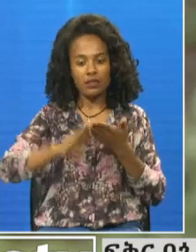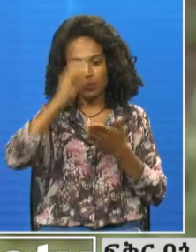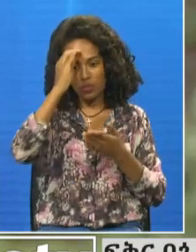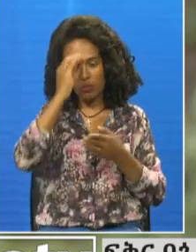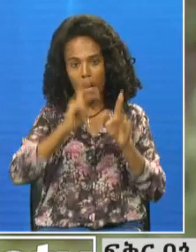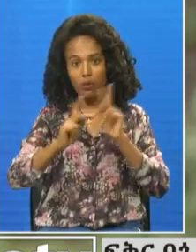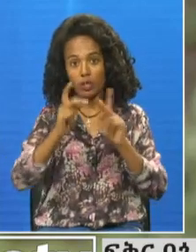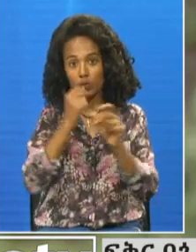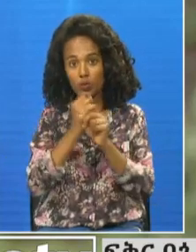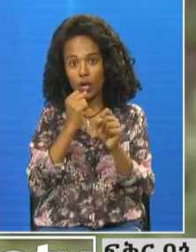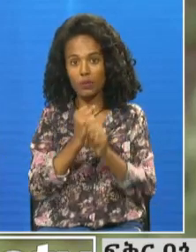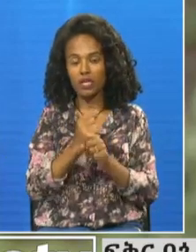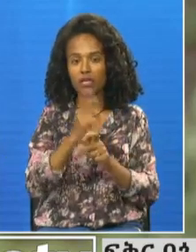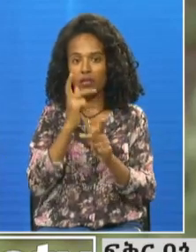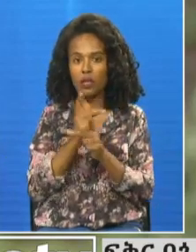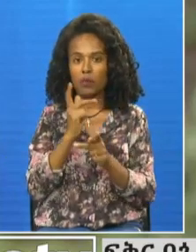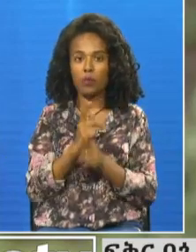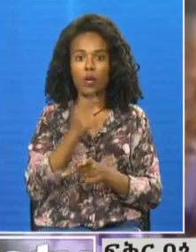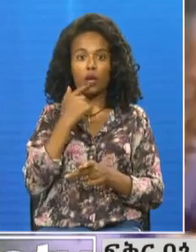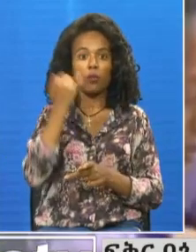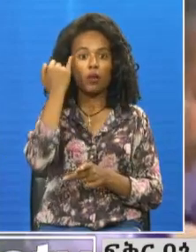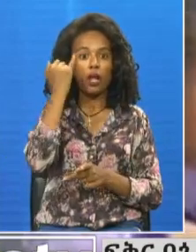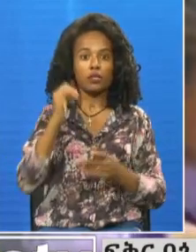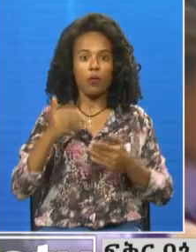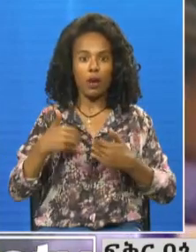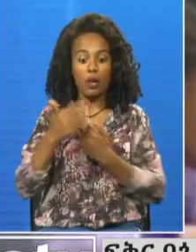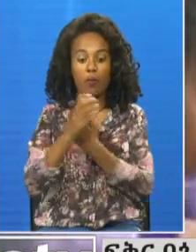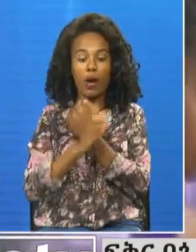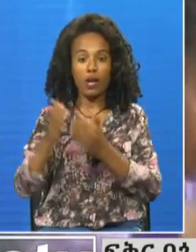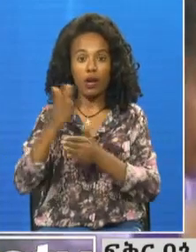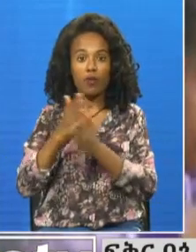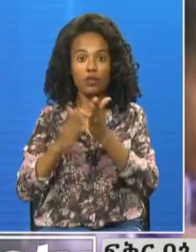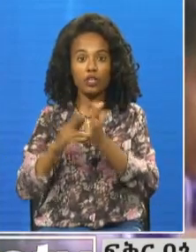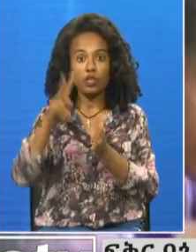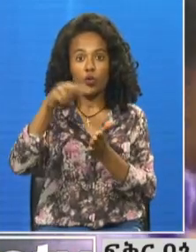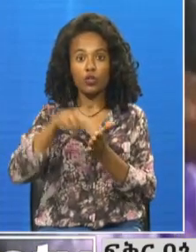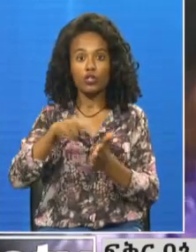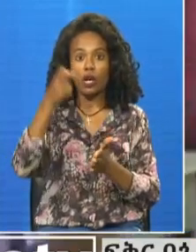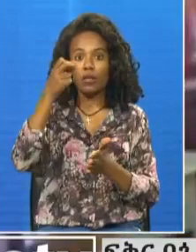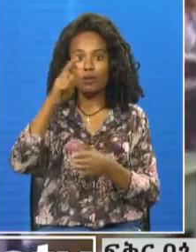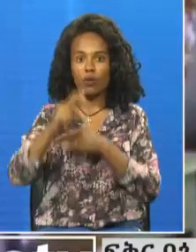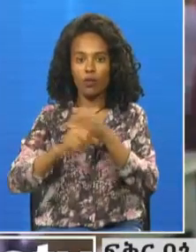ገልጸዋል። ሰውነታቸው የሙቀት መለያ